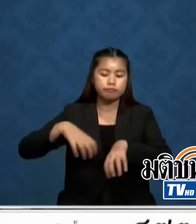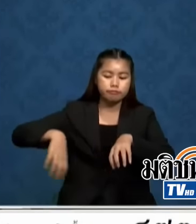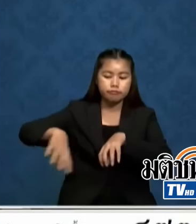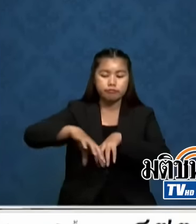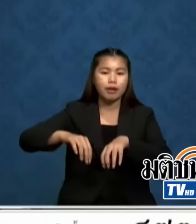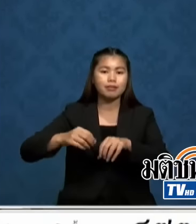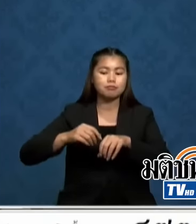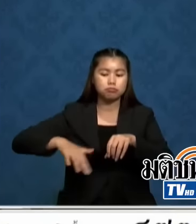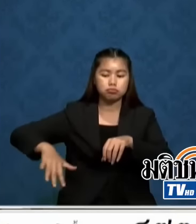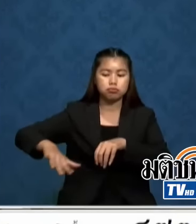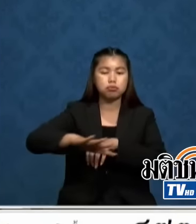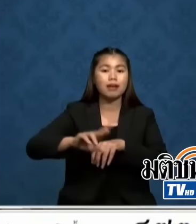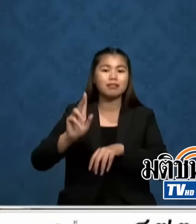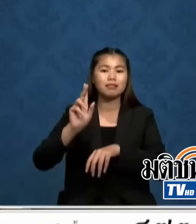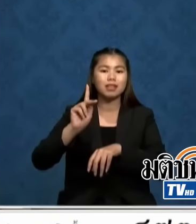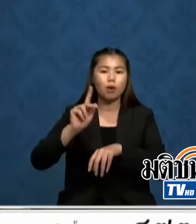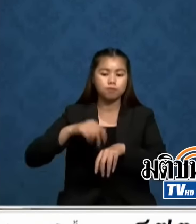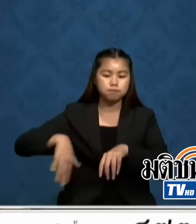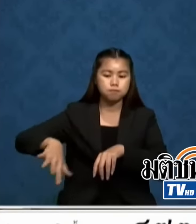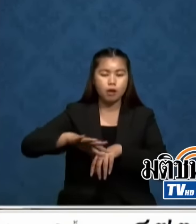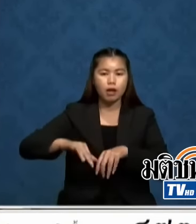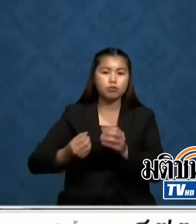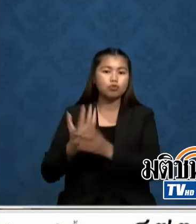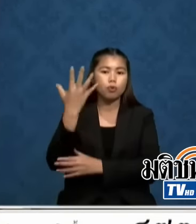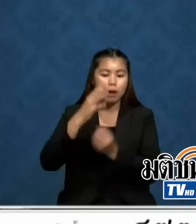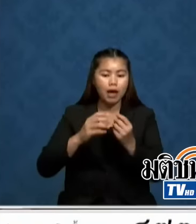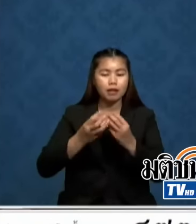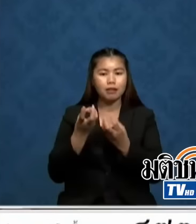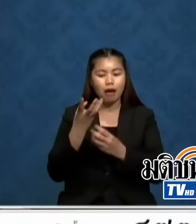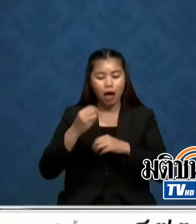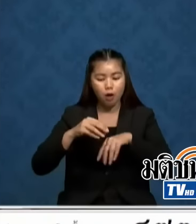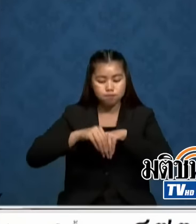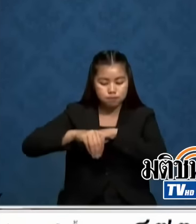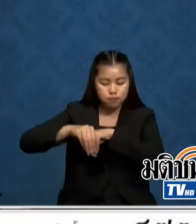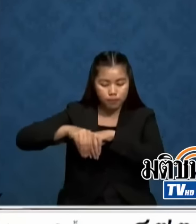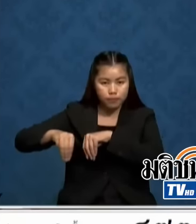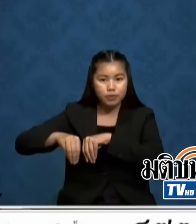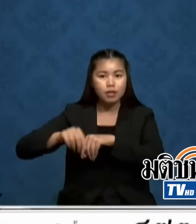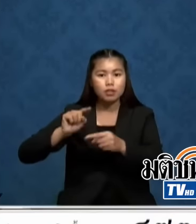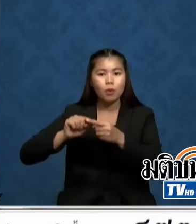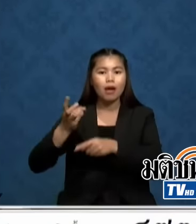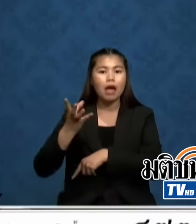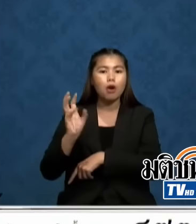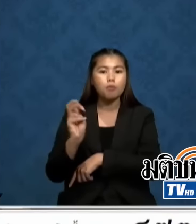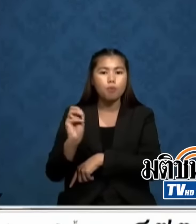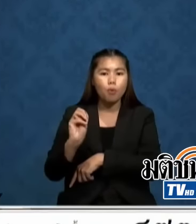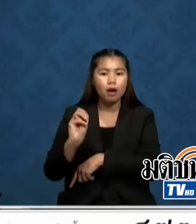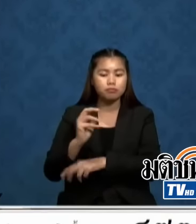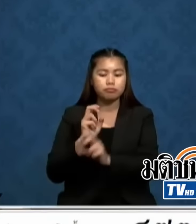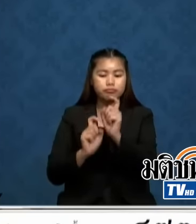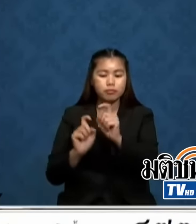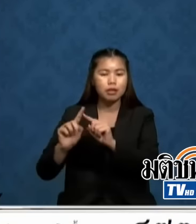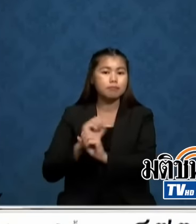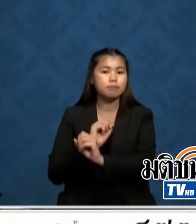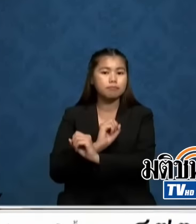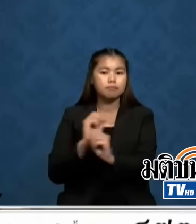สีเขียวซึ่งเป็นพื้นที่ที่ประชาชนใช้ปลูกข้าวโดยเฉพาะไรเบอร์รี่ปลอดสารพิษมีลำ